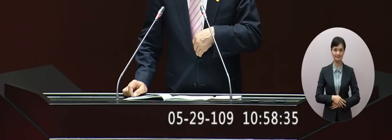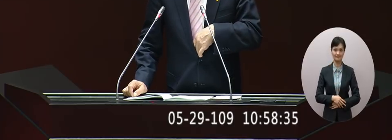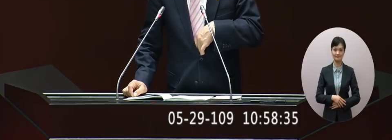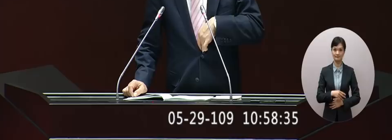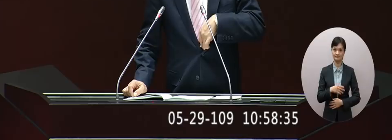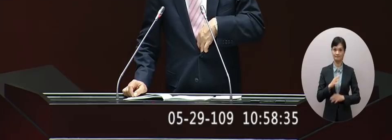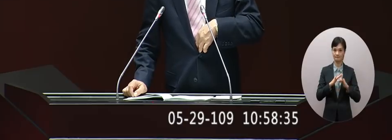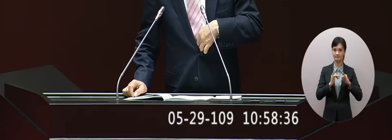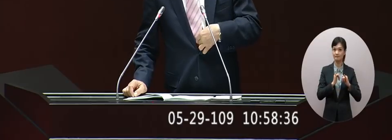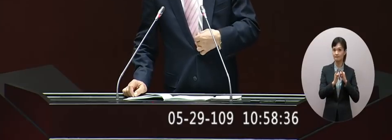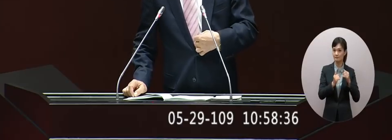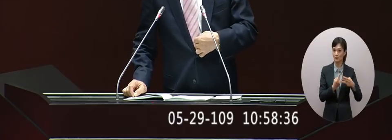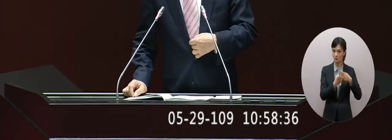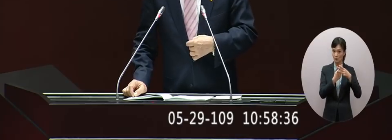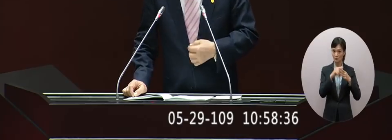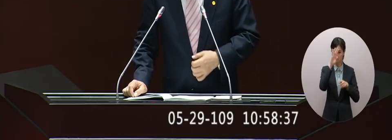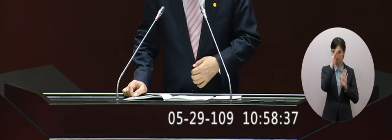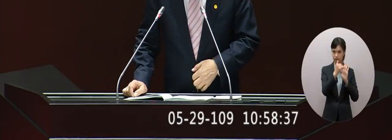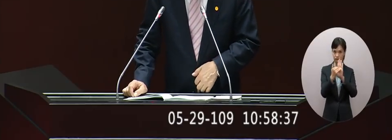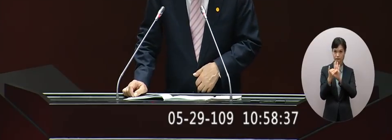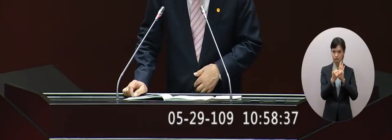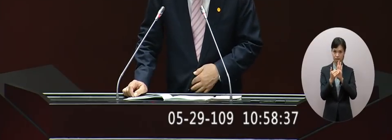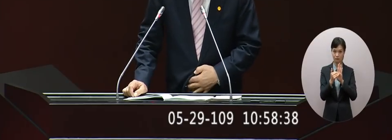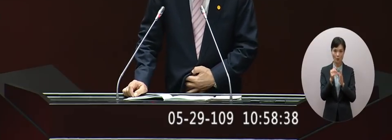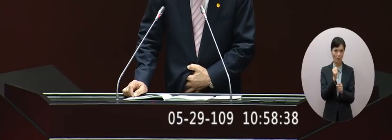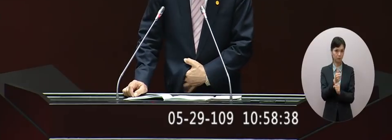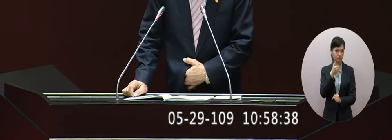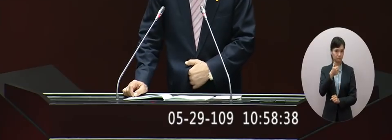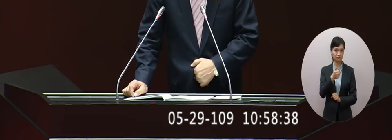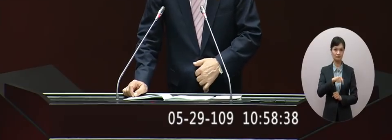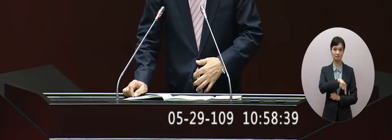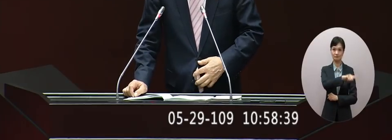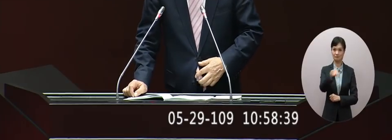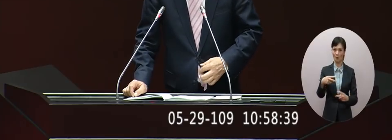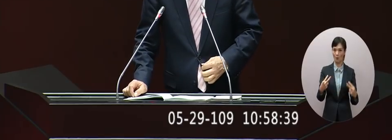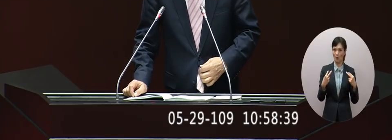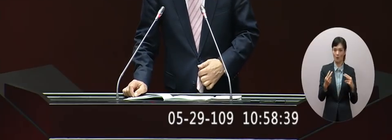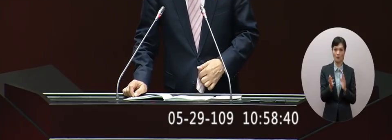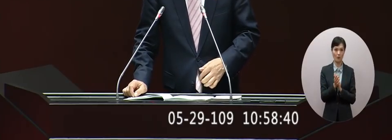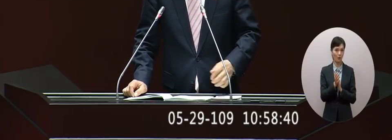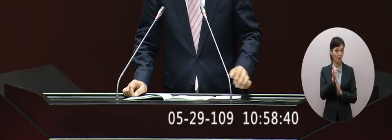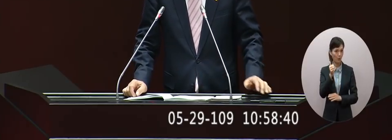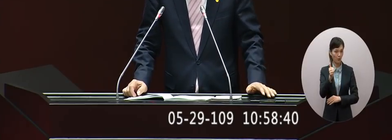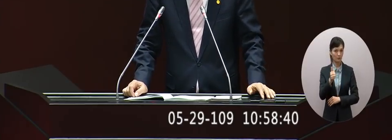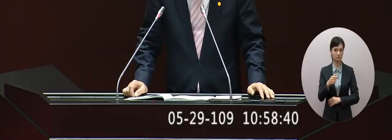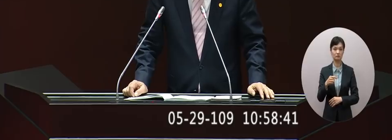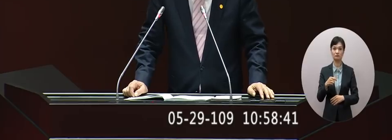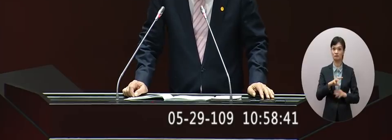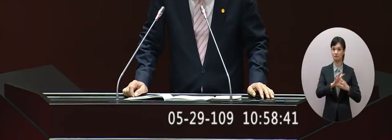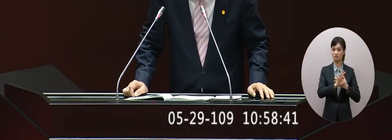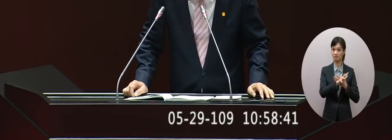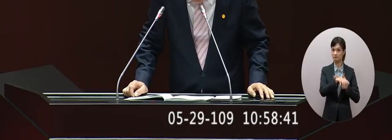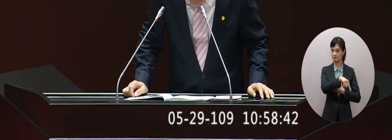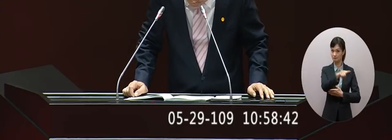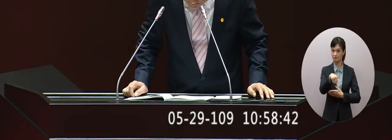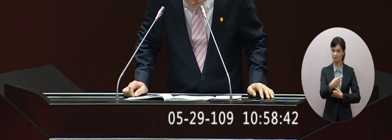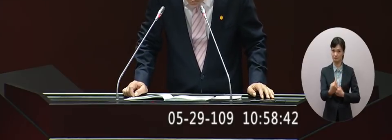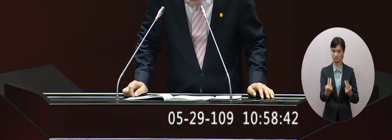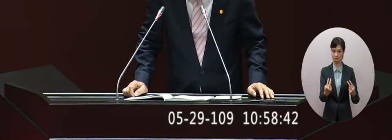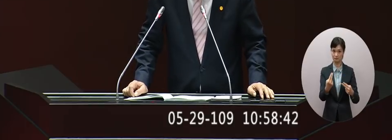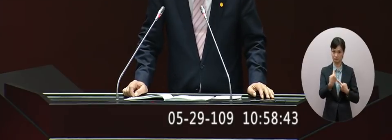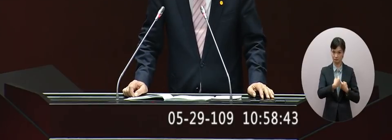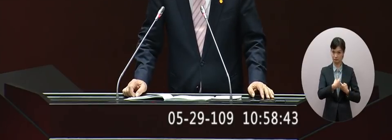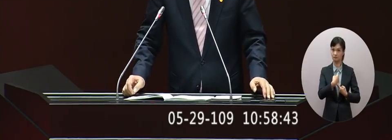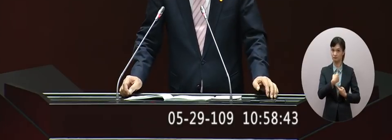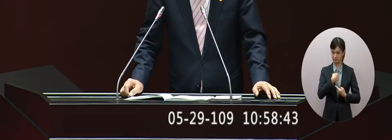主防疫，成为世界的典范，国际对我们的投资环境深具信